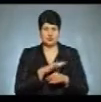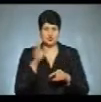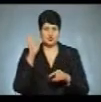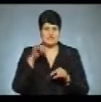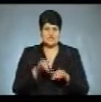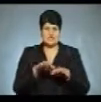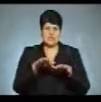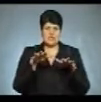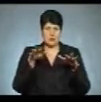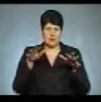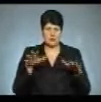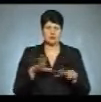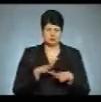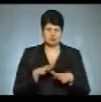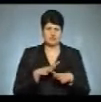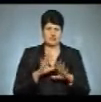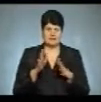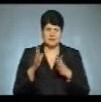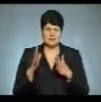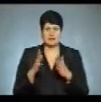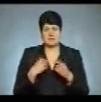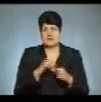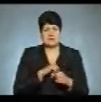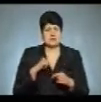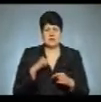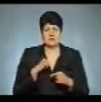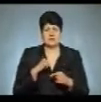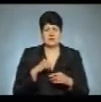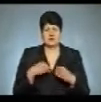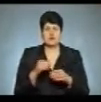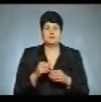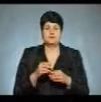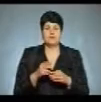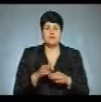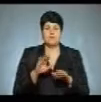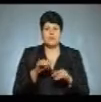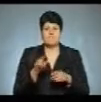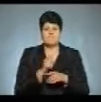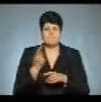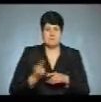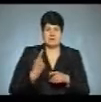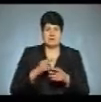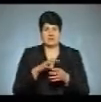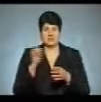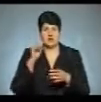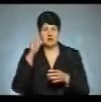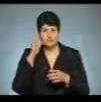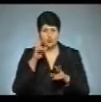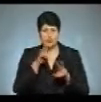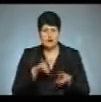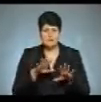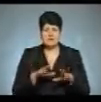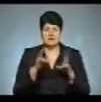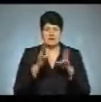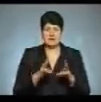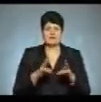все інше, були такі випадки. Ну, ми самі давали собі раду. Після того, як майстри відкачали воду і оглянули місце аварії, встановили